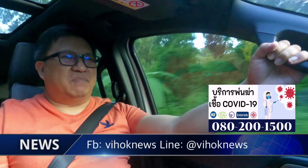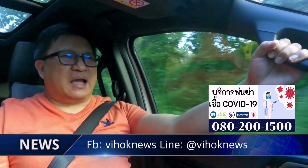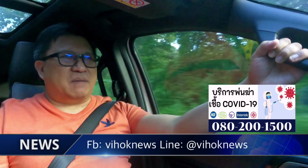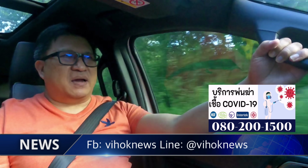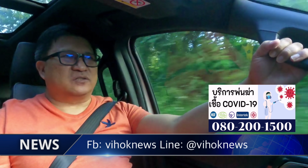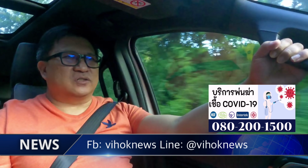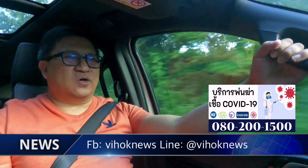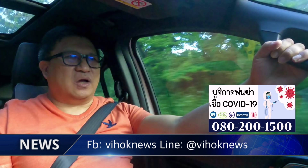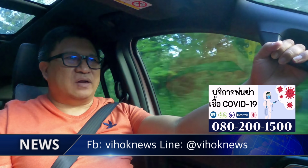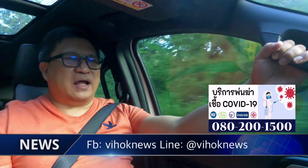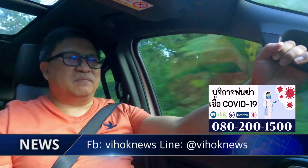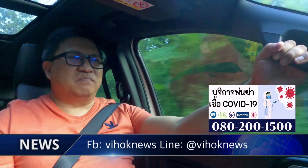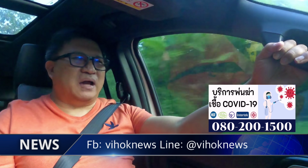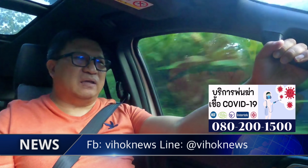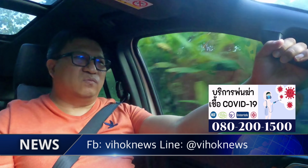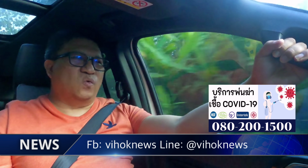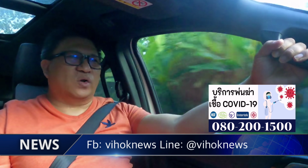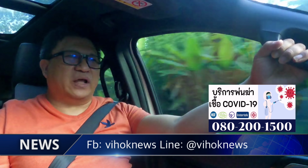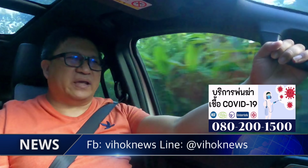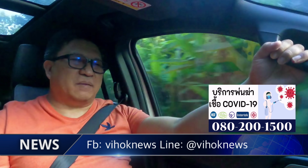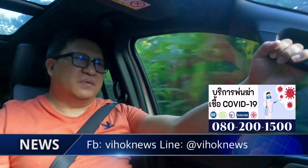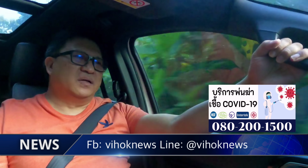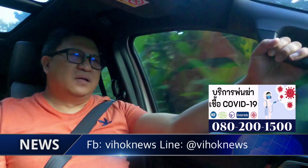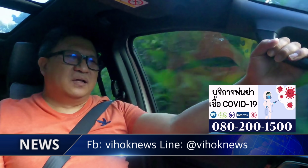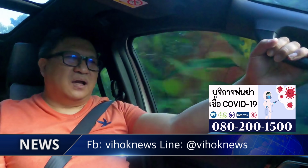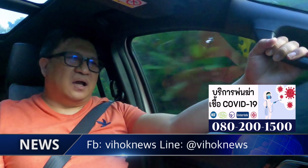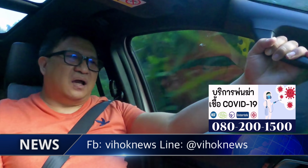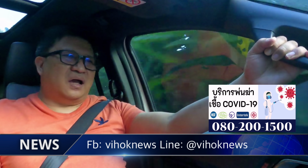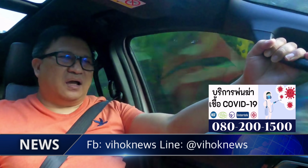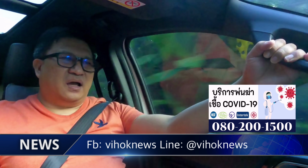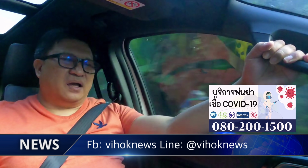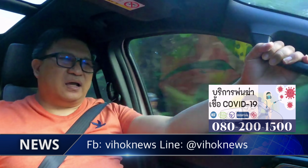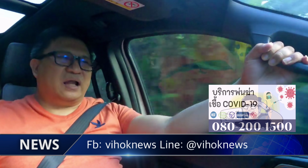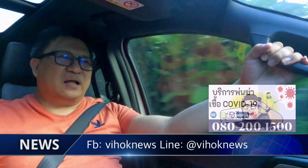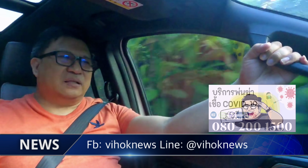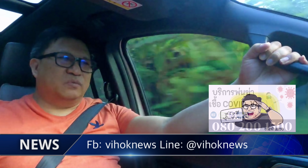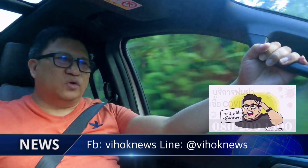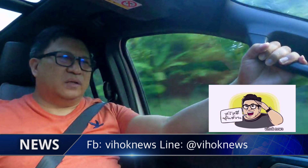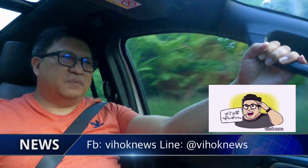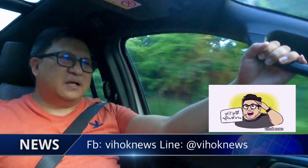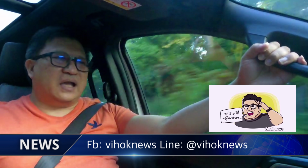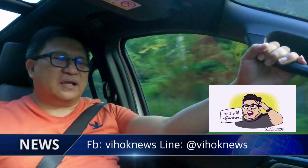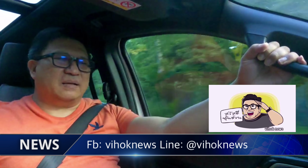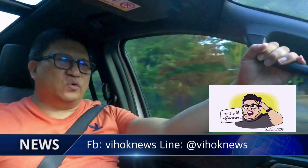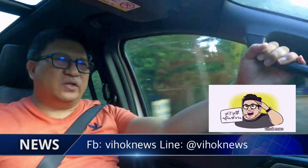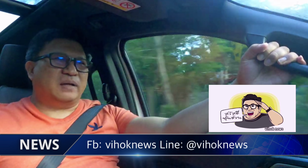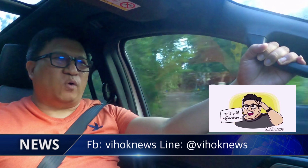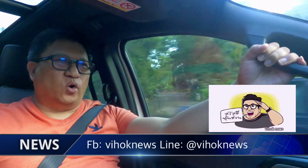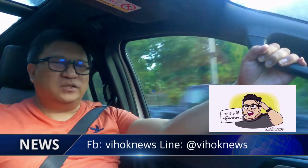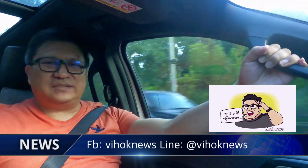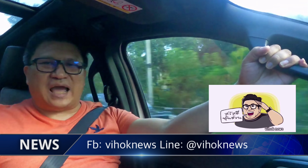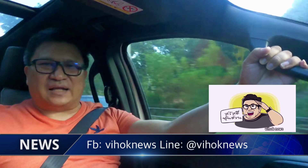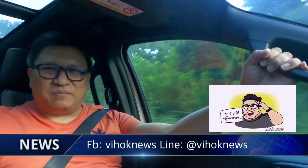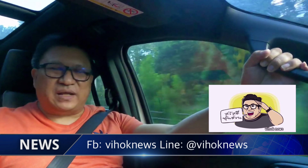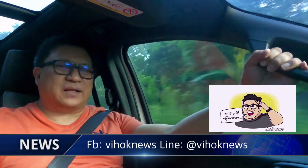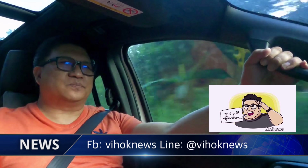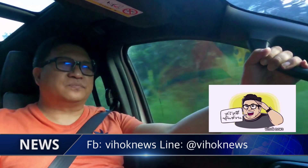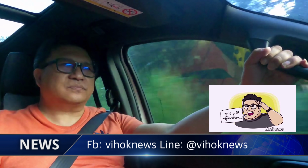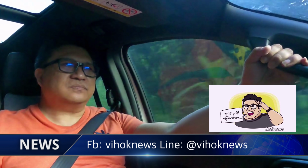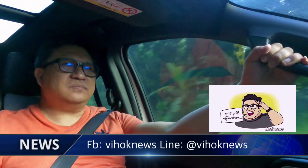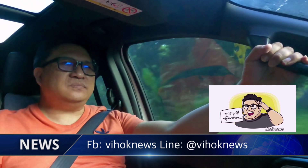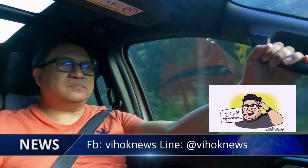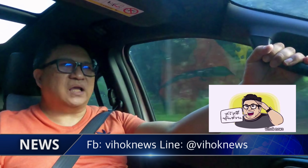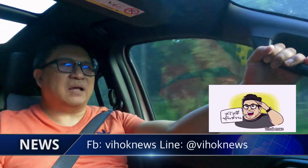วก็บีบบังคับให้ส.ส.เหล่านั้นไม่โหวตให้กับคณะรัฐมนตรีเพื่อให้คณะรัฐมนตรีนั้นพ้นจากตำแห